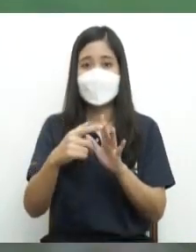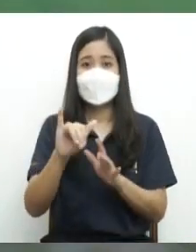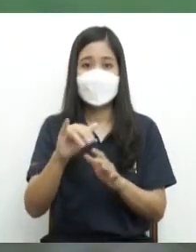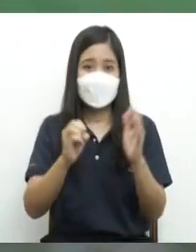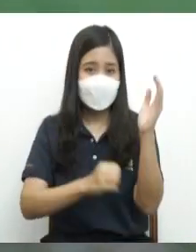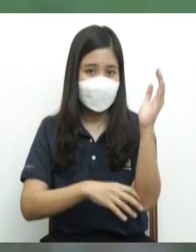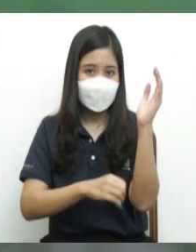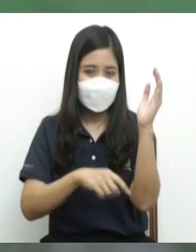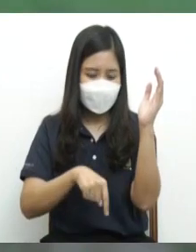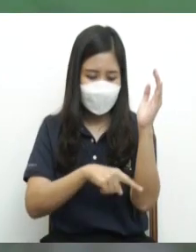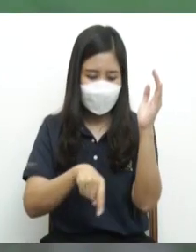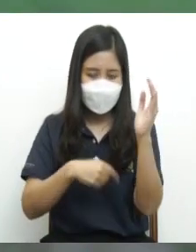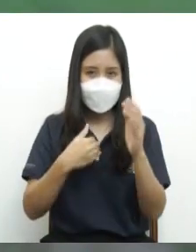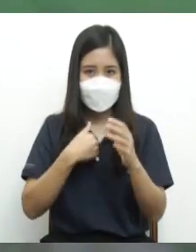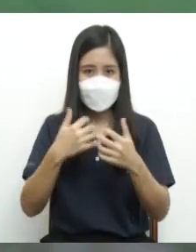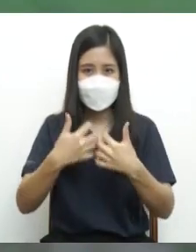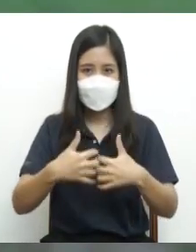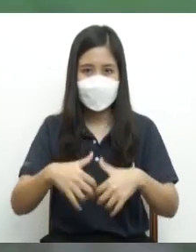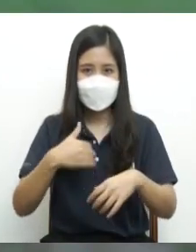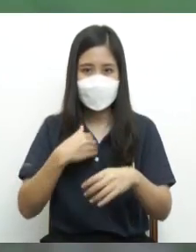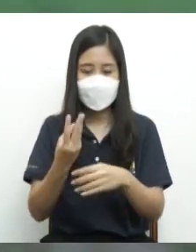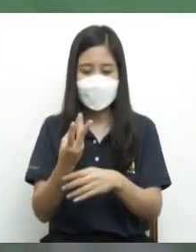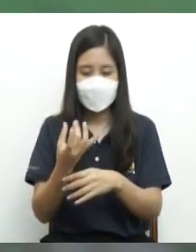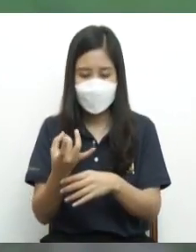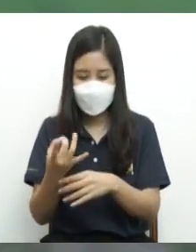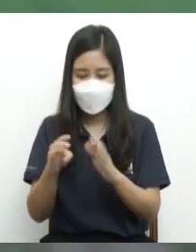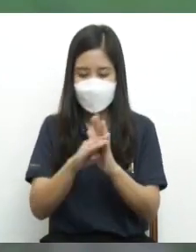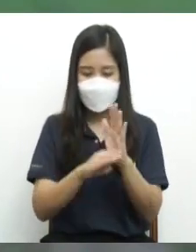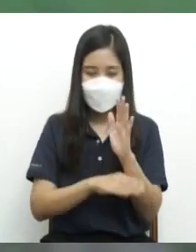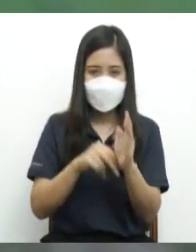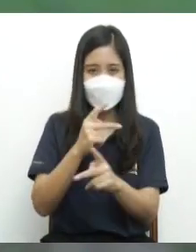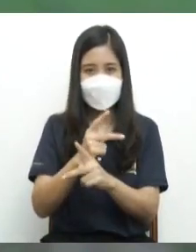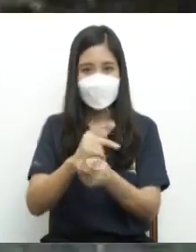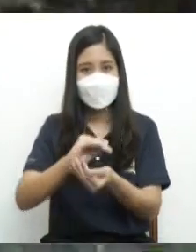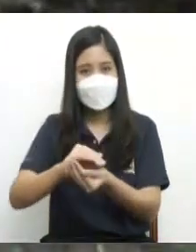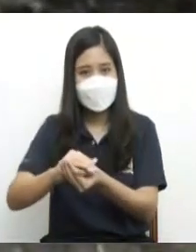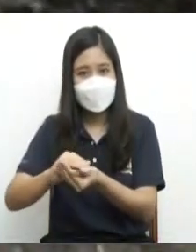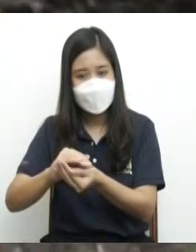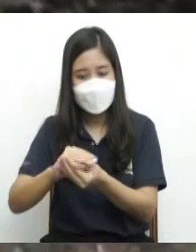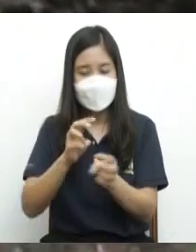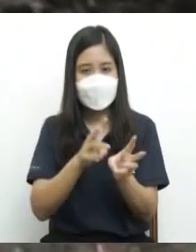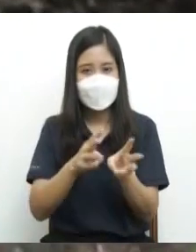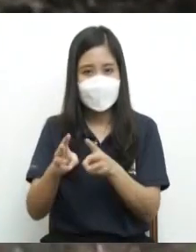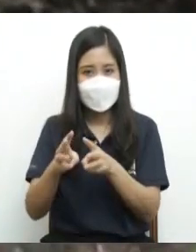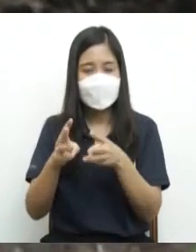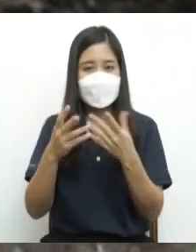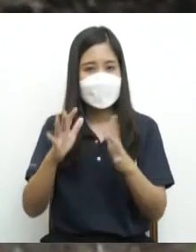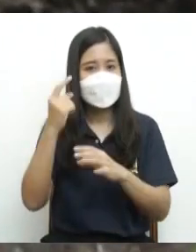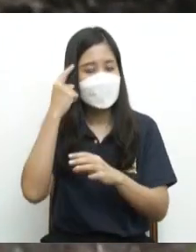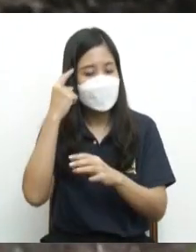ประกอบไปด้วยเรื่องของการทำปุ๋ยหมักแล้วก็น้ำหมักชีวภาพรวมถึงพืชปุ๋ยสดนะคะเราจะเน้นในเรื่องของการปรับปรุง